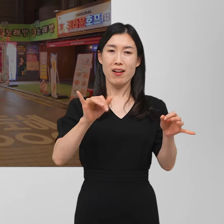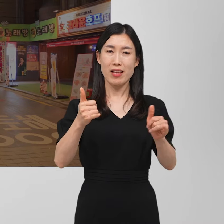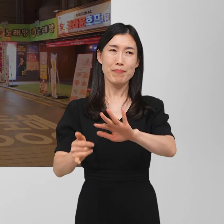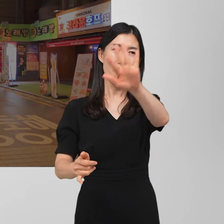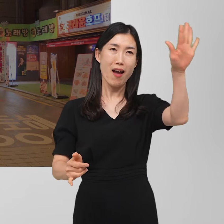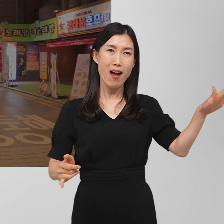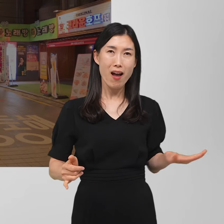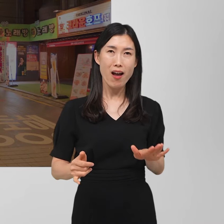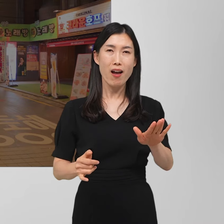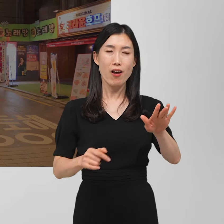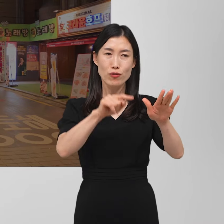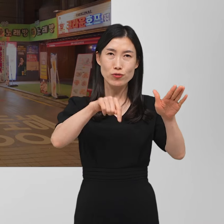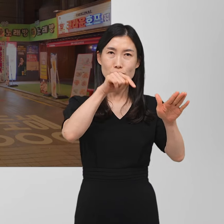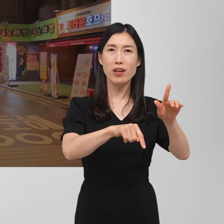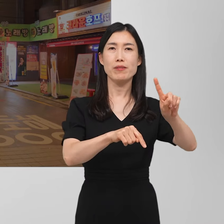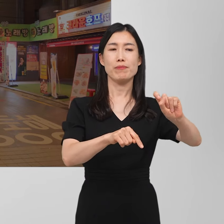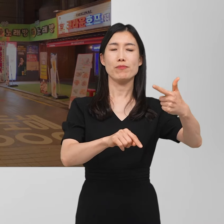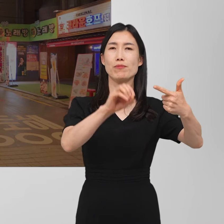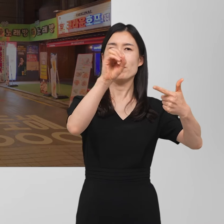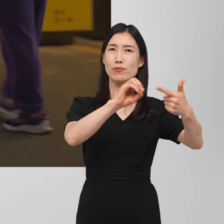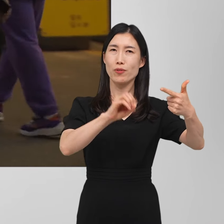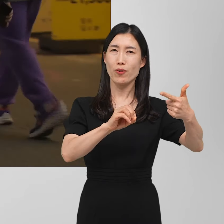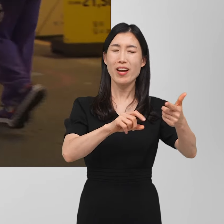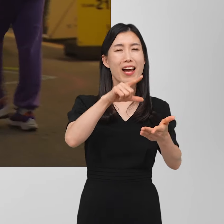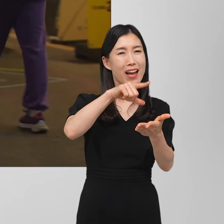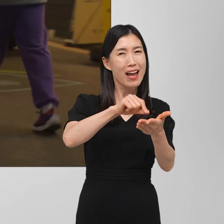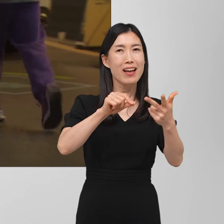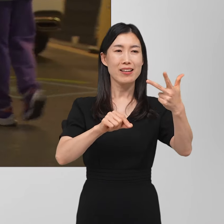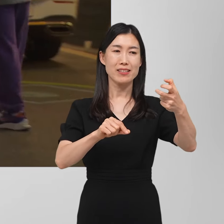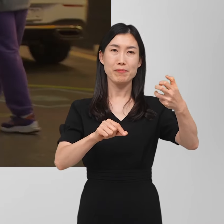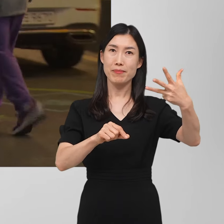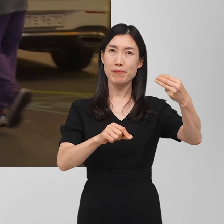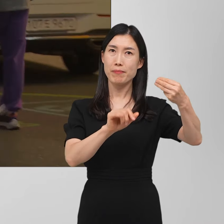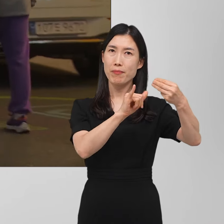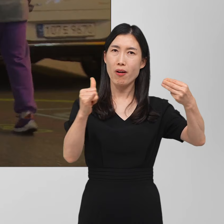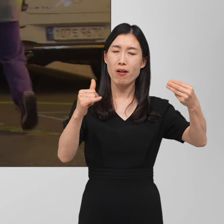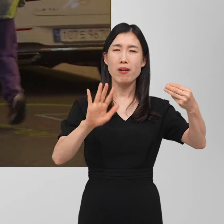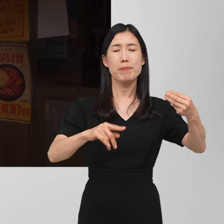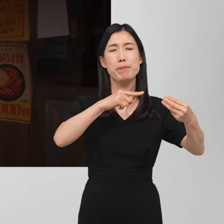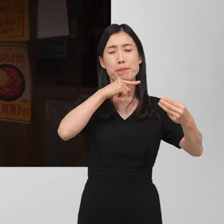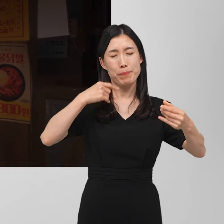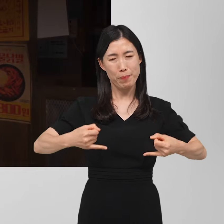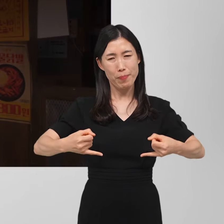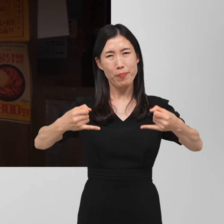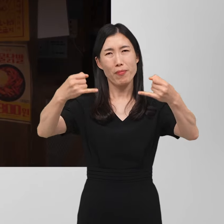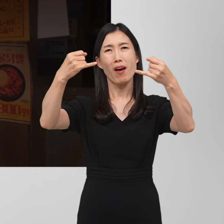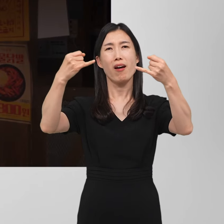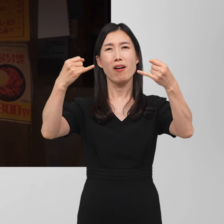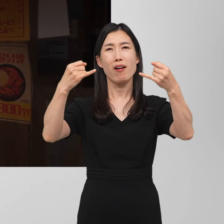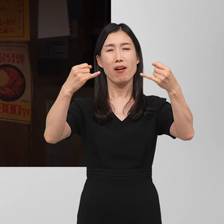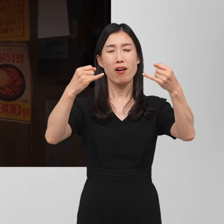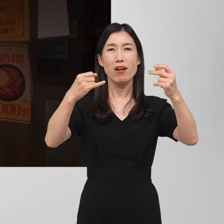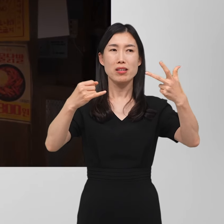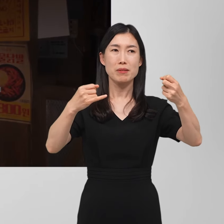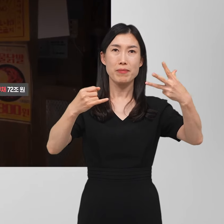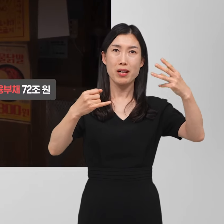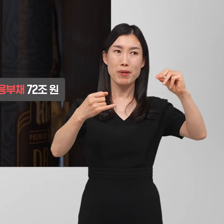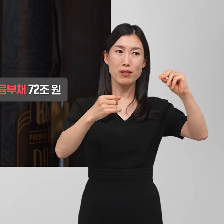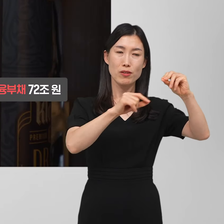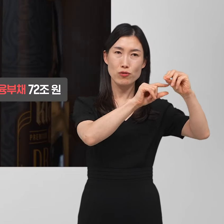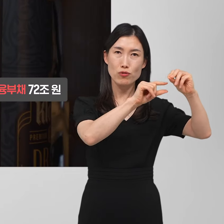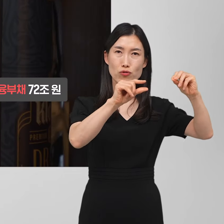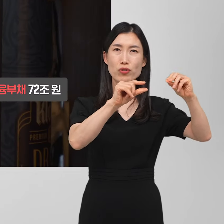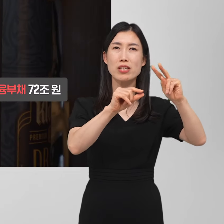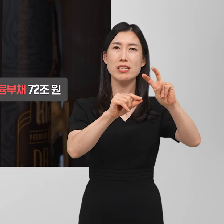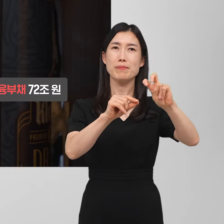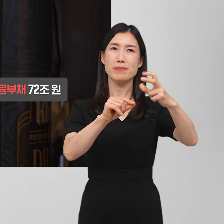전체 자영업자 가구의 16%인 78만 가구가 적자이고요. 그 중에서 27만 가구는